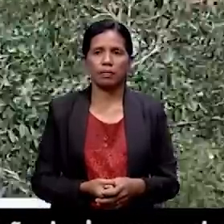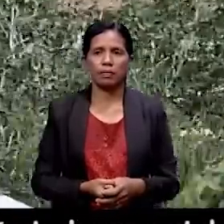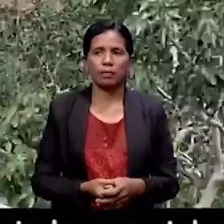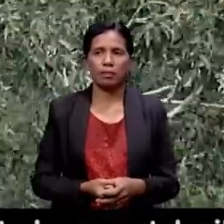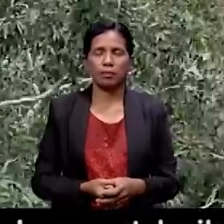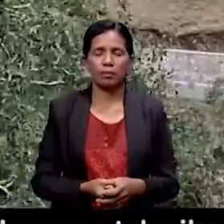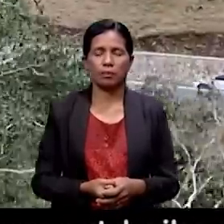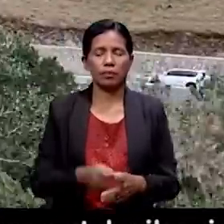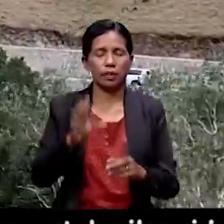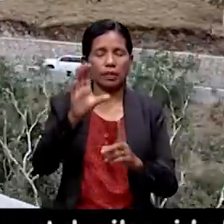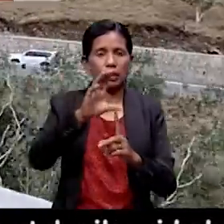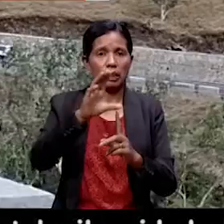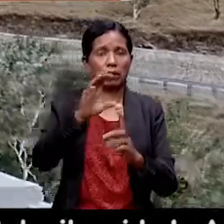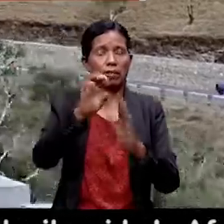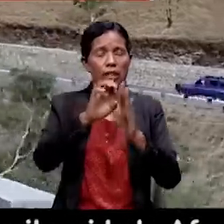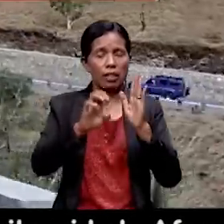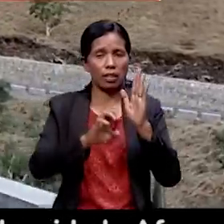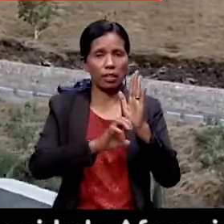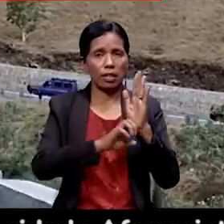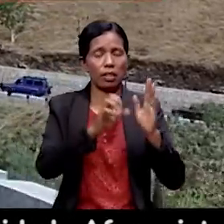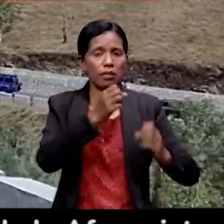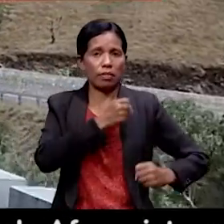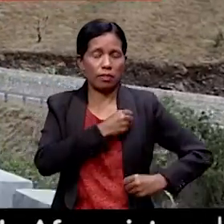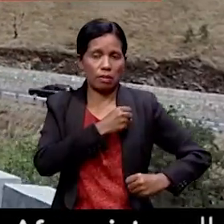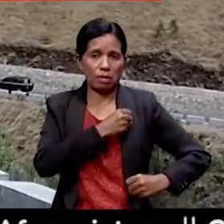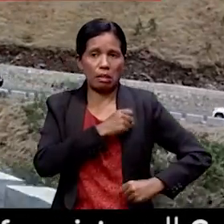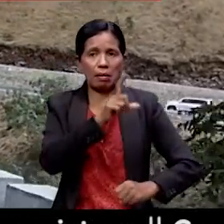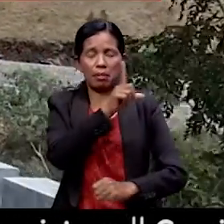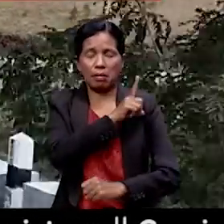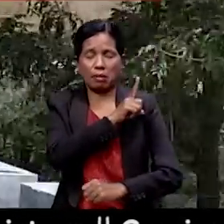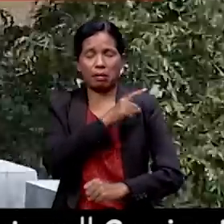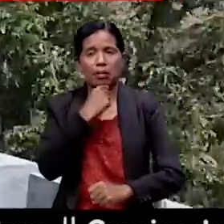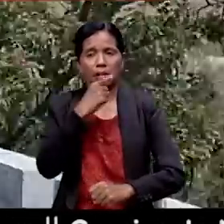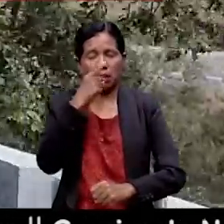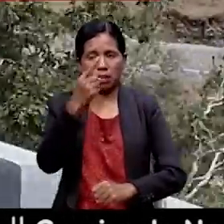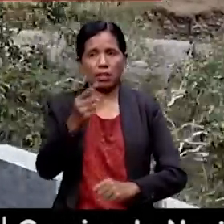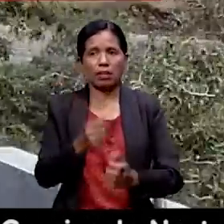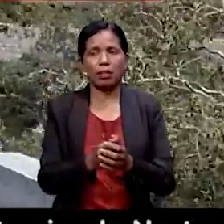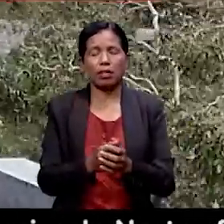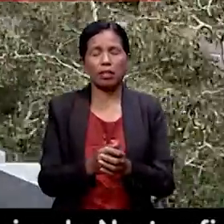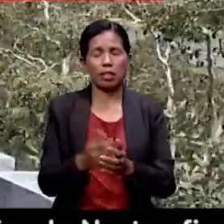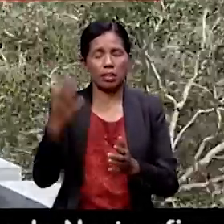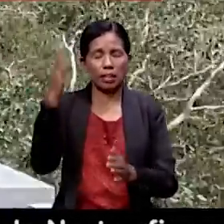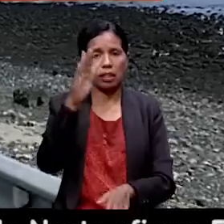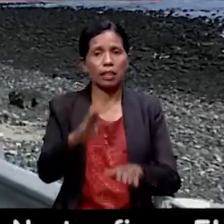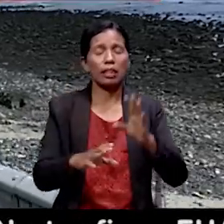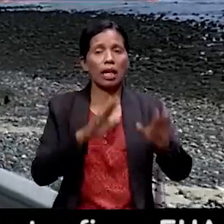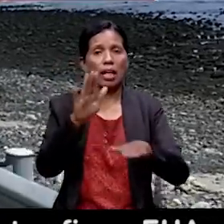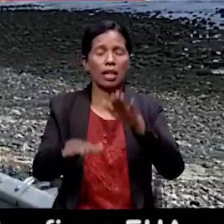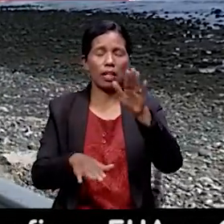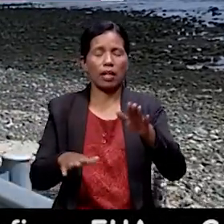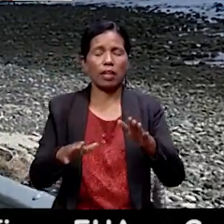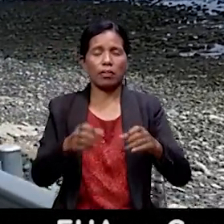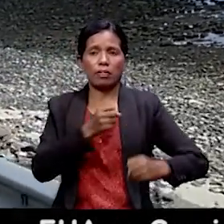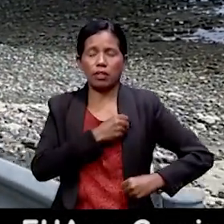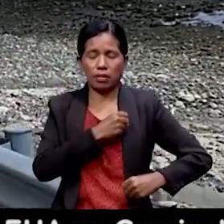Chef Estado Mayor General FFDTL Tenente General Lera nan Timor aktuir le hirakne ia tor falante loronda hulu kusidili to